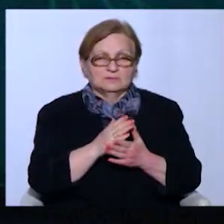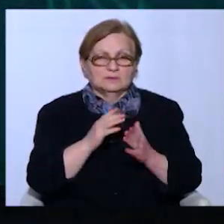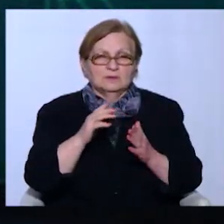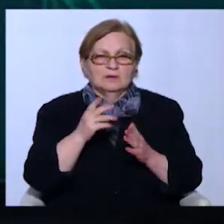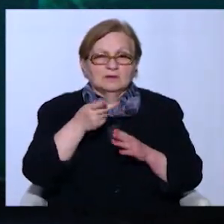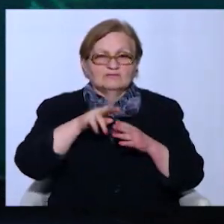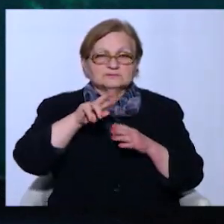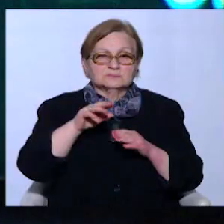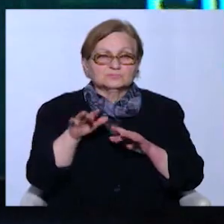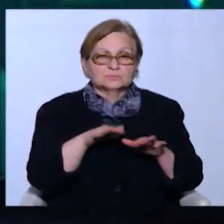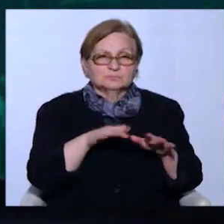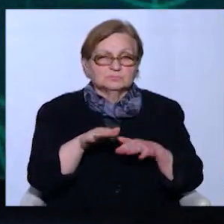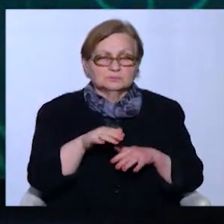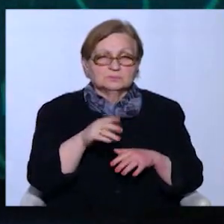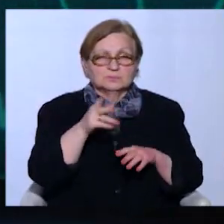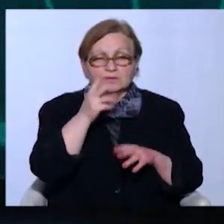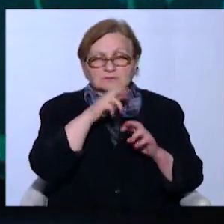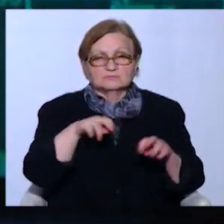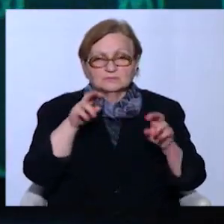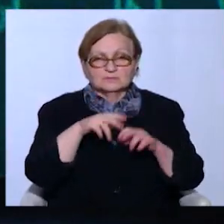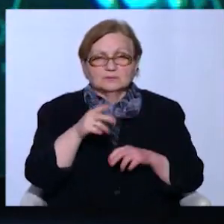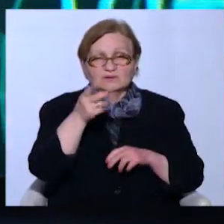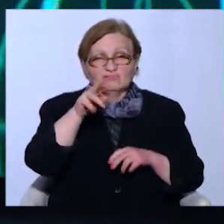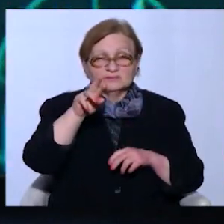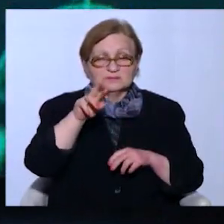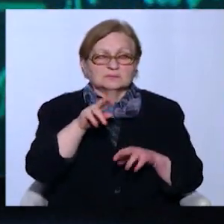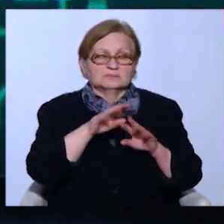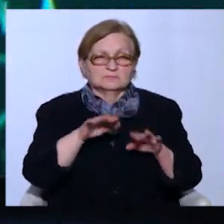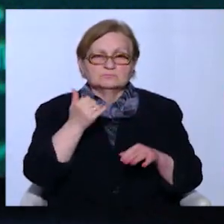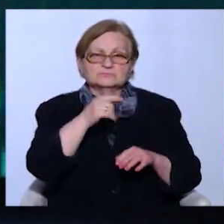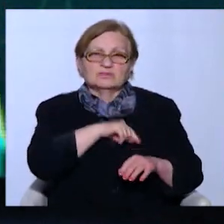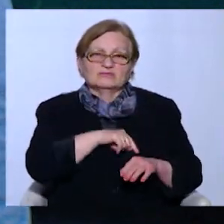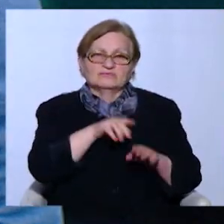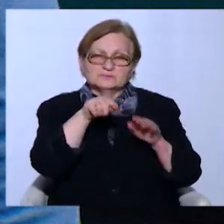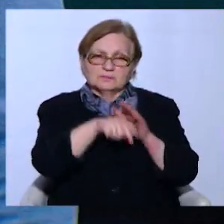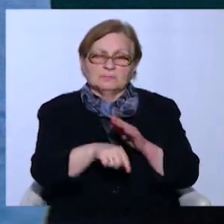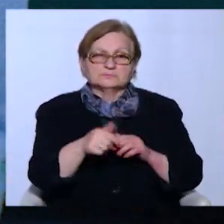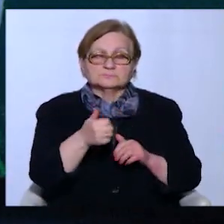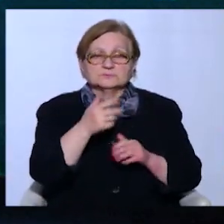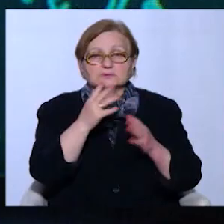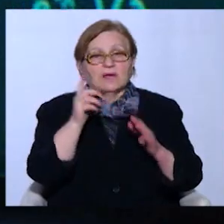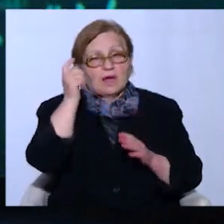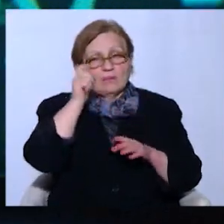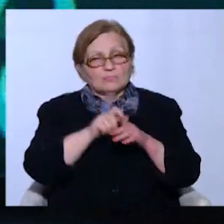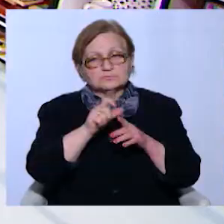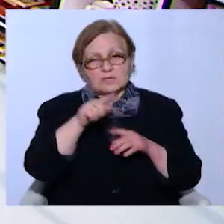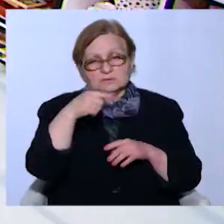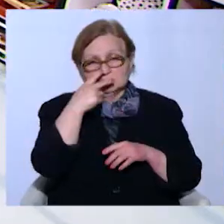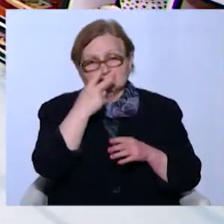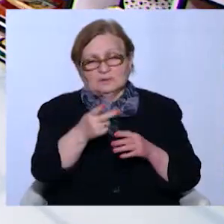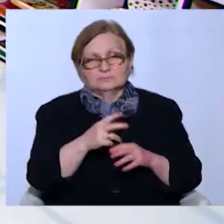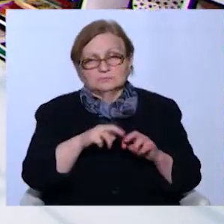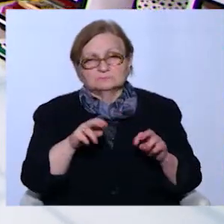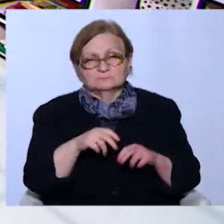კვადრატული ფუნქცია. განვიხილავთ კვადრატულ ფუნქციის რამდენიმე თვისებას და შემოგთავაზებთ რამდენიმე ამოცანას.